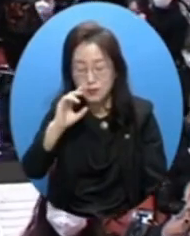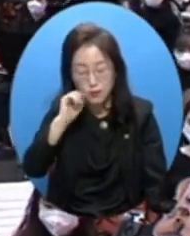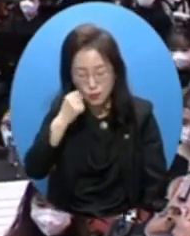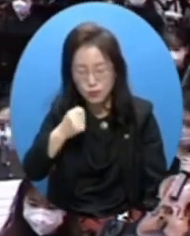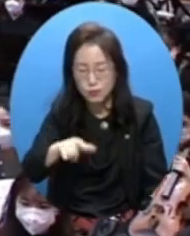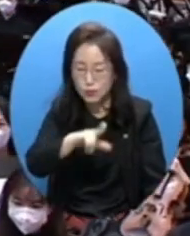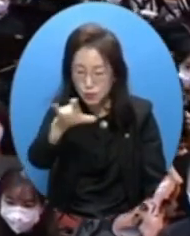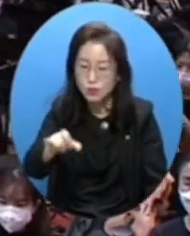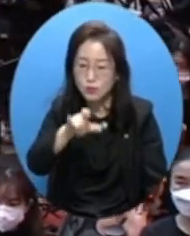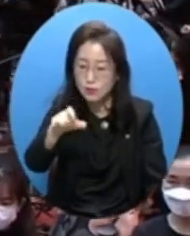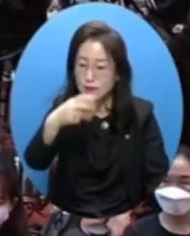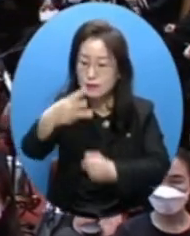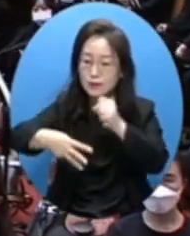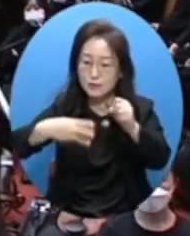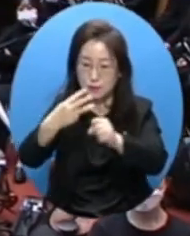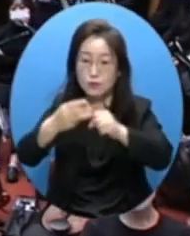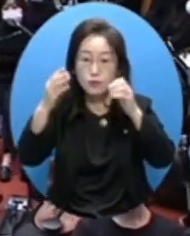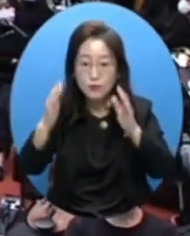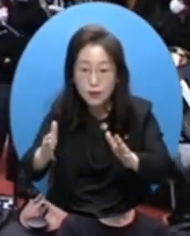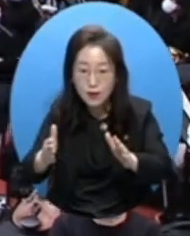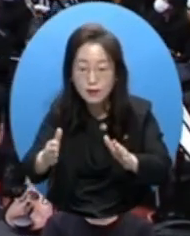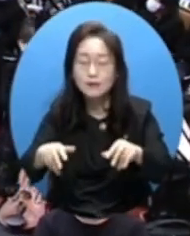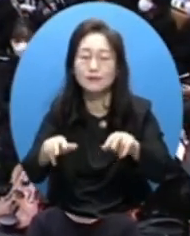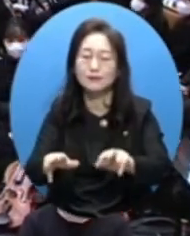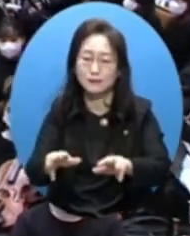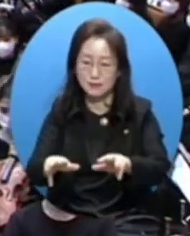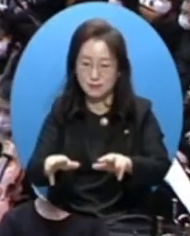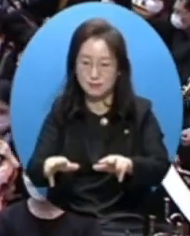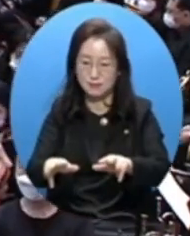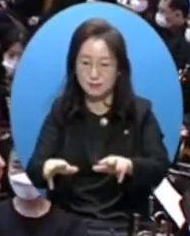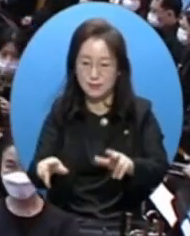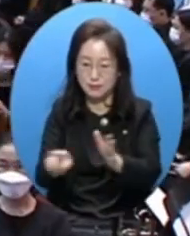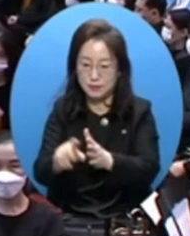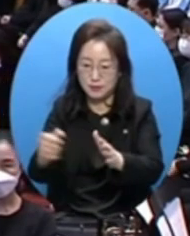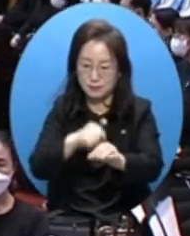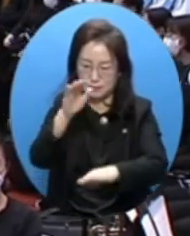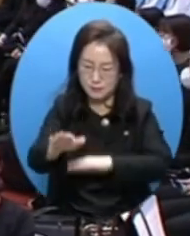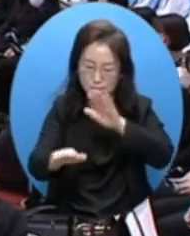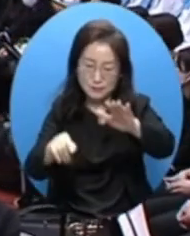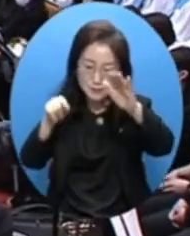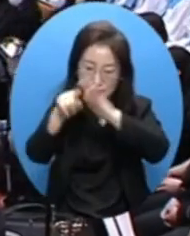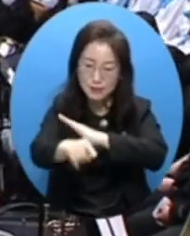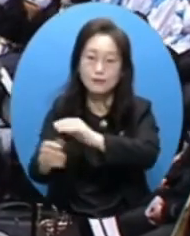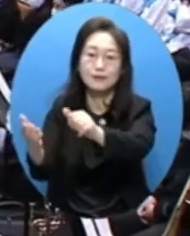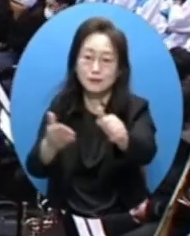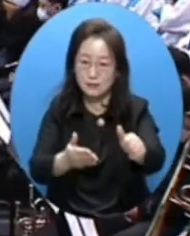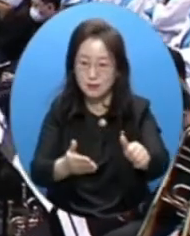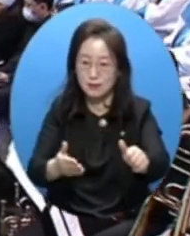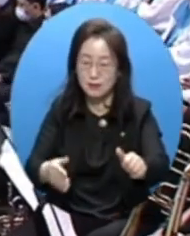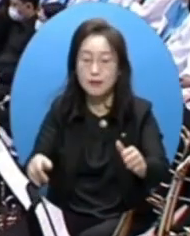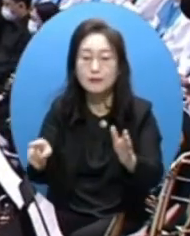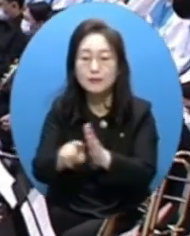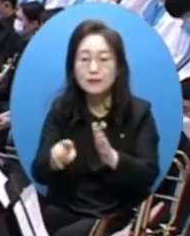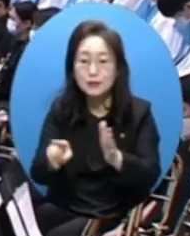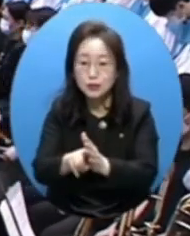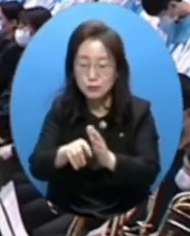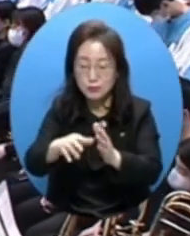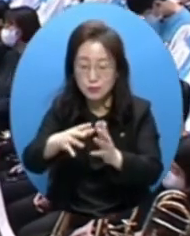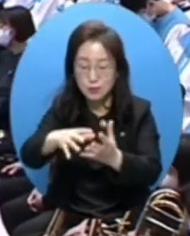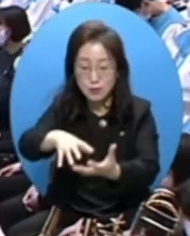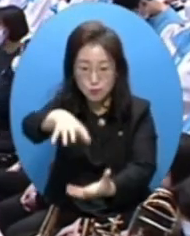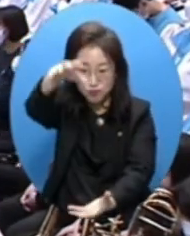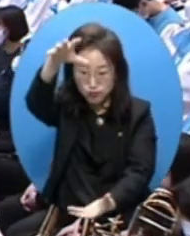코로나19 3년을 지냈습니다. 이제는 믿음으로 전쟁 나갈 때입니다. 우리 믿음의 분량대로 하는